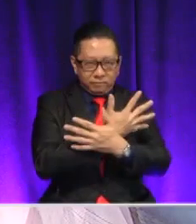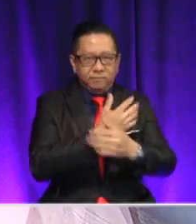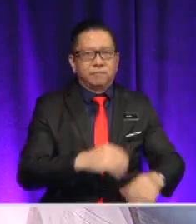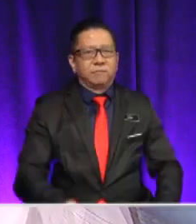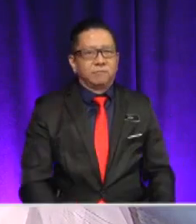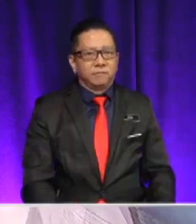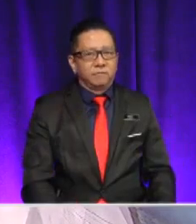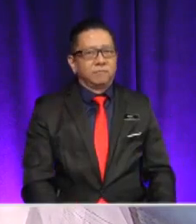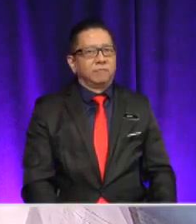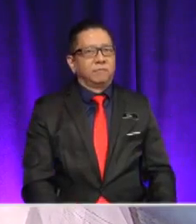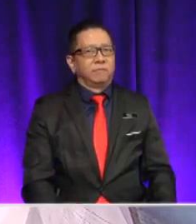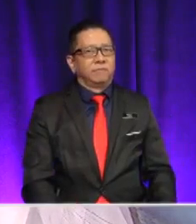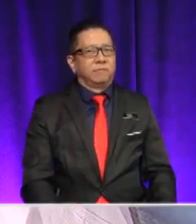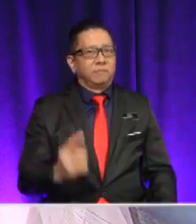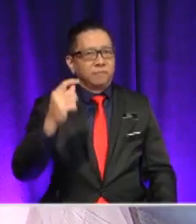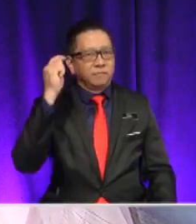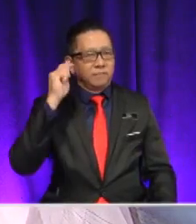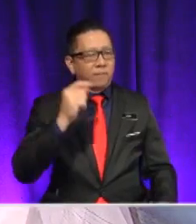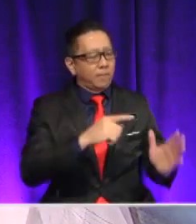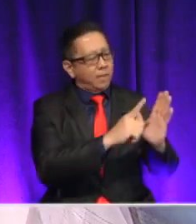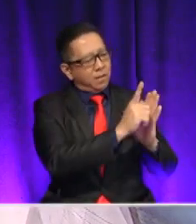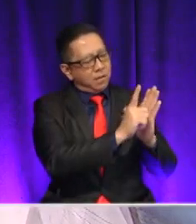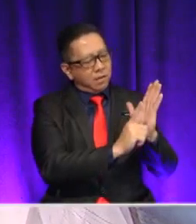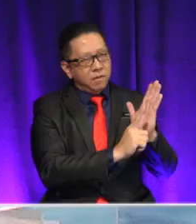jadi dekat sini